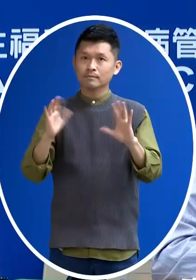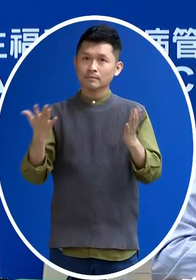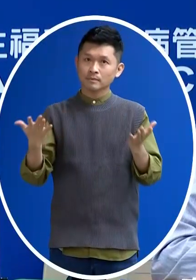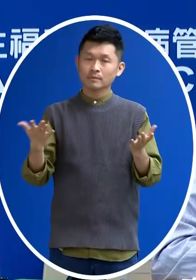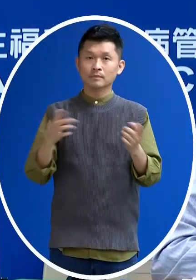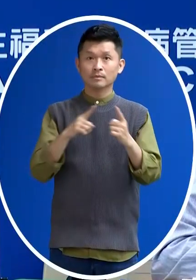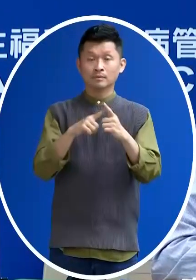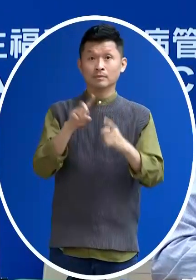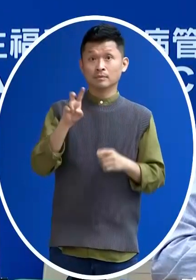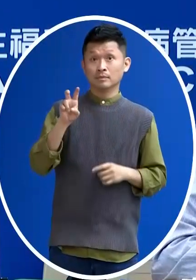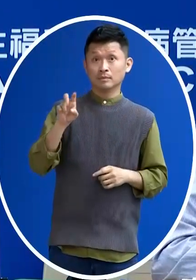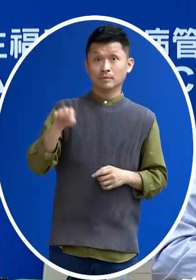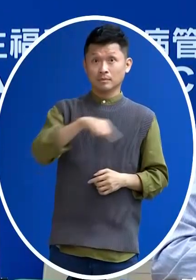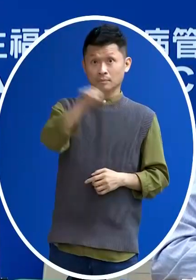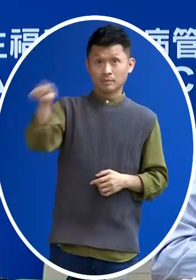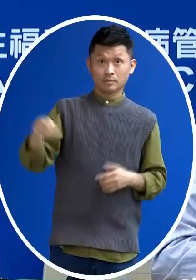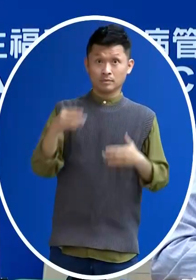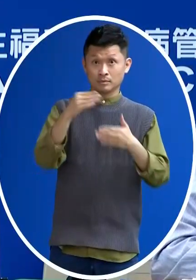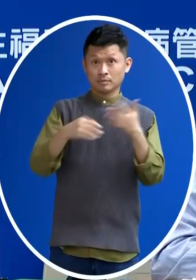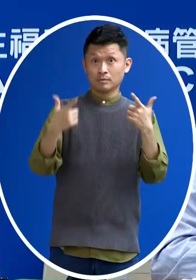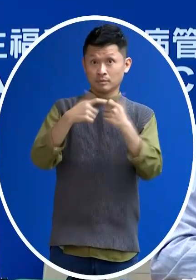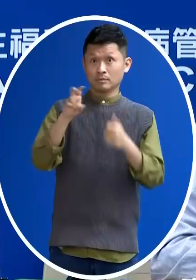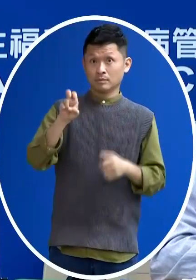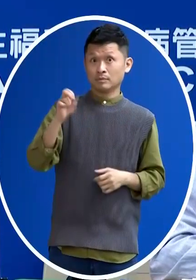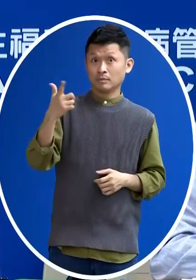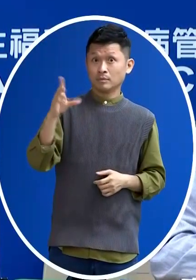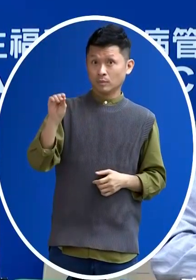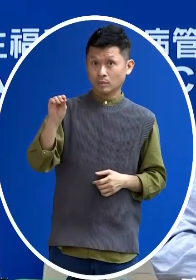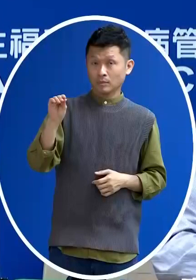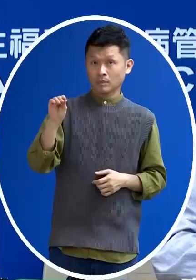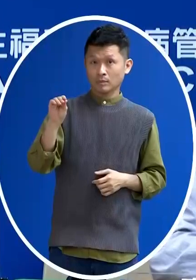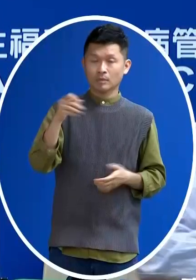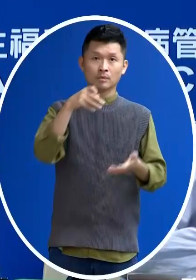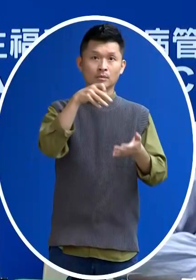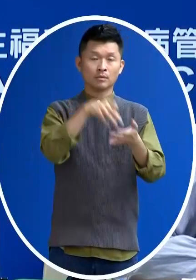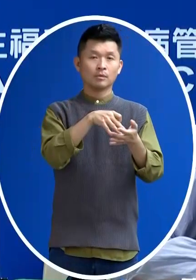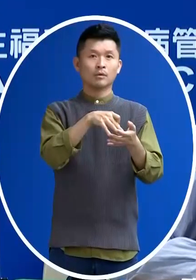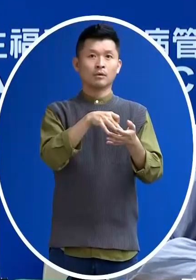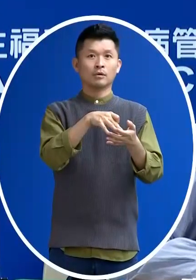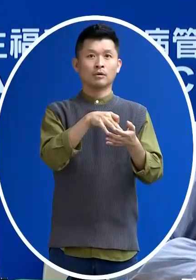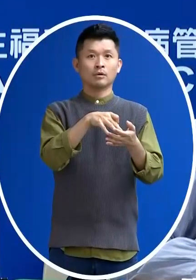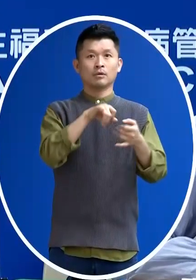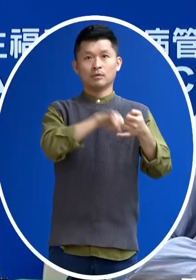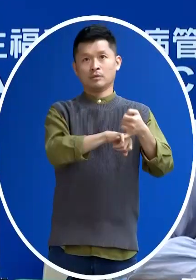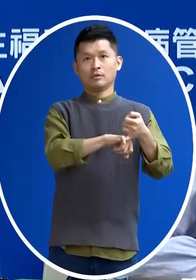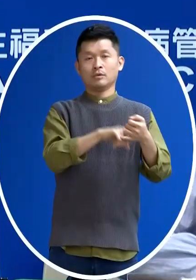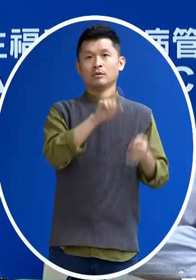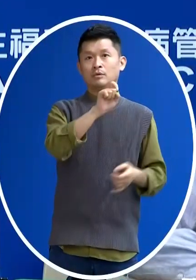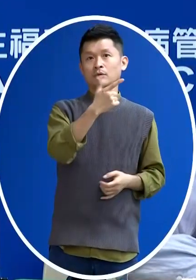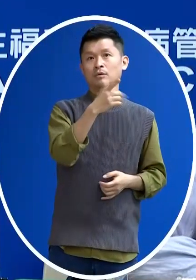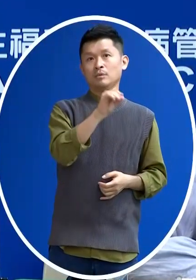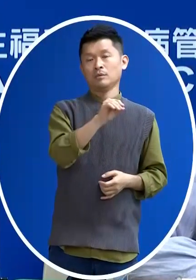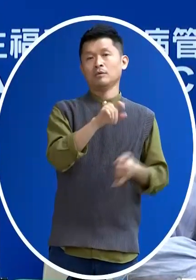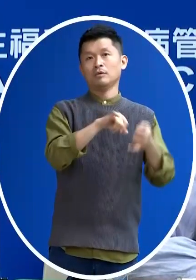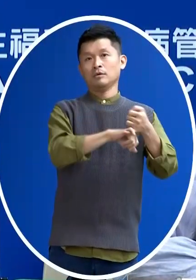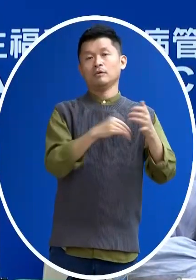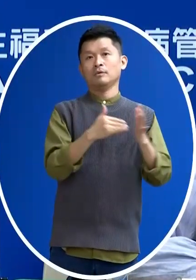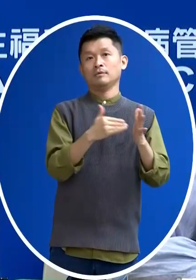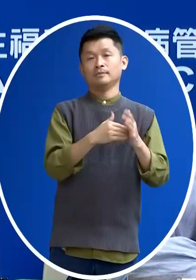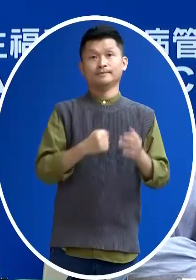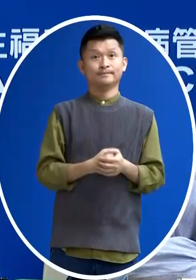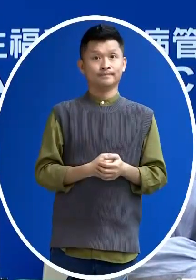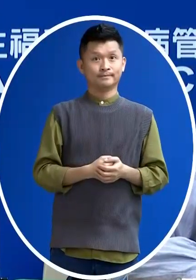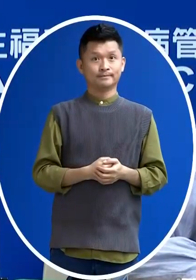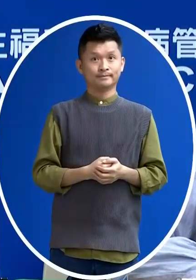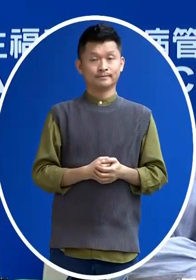的目标群里面，大概有大概应该是有16万哈，大概16万人已经哈预约哈。那